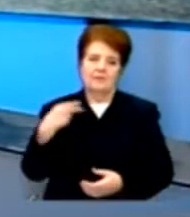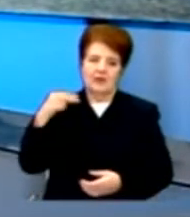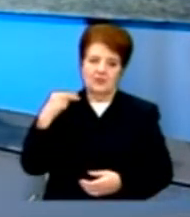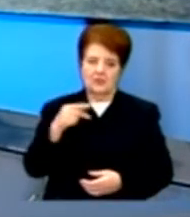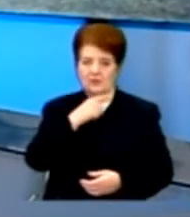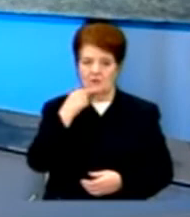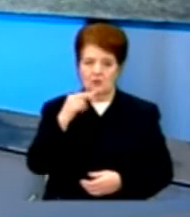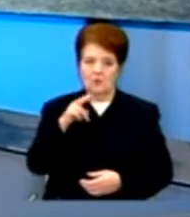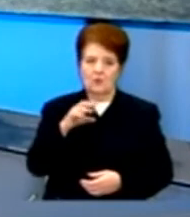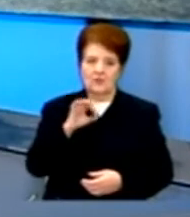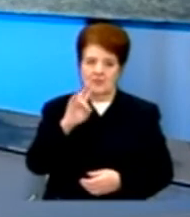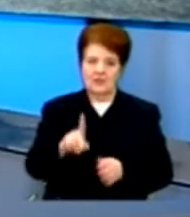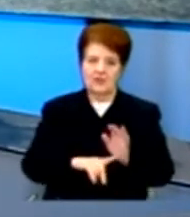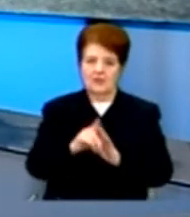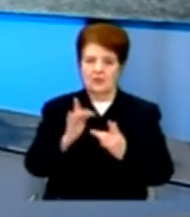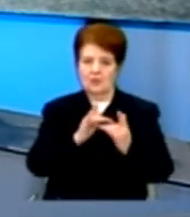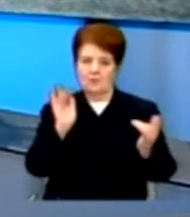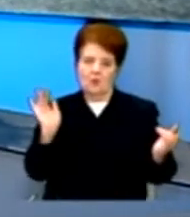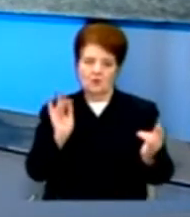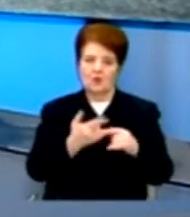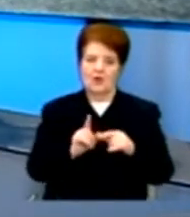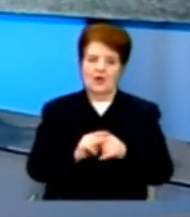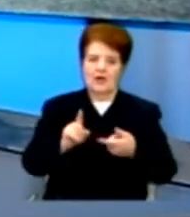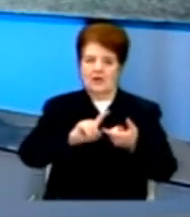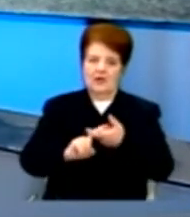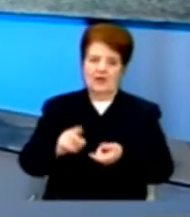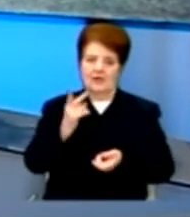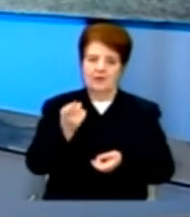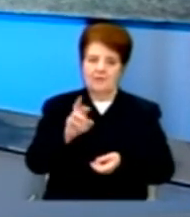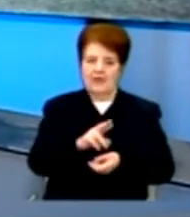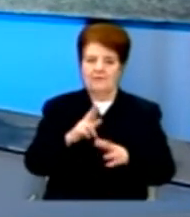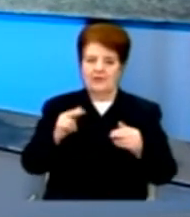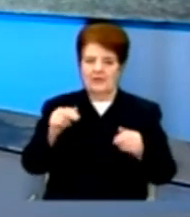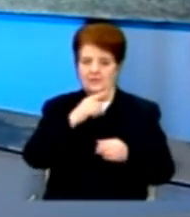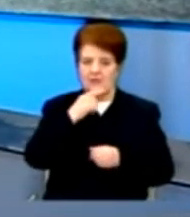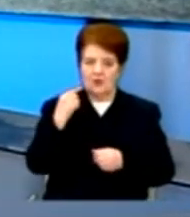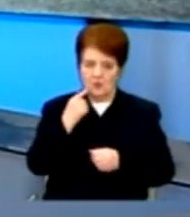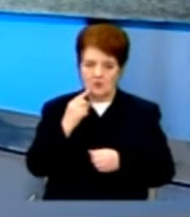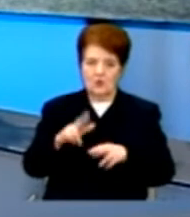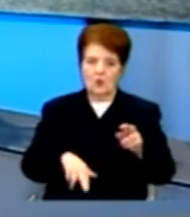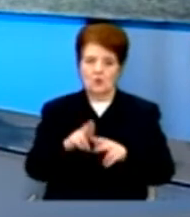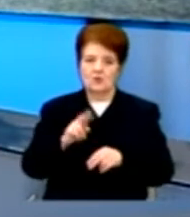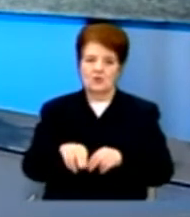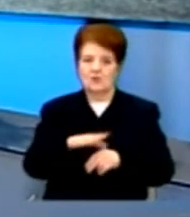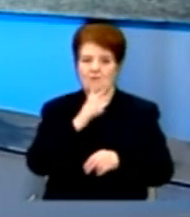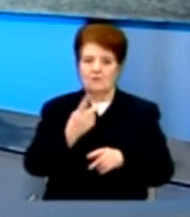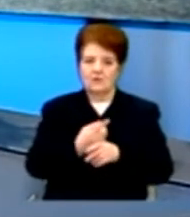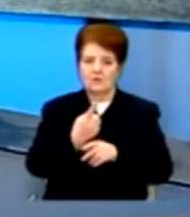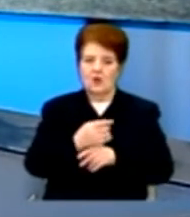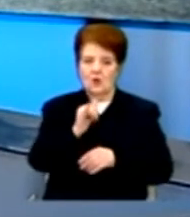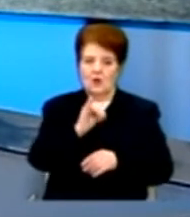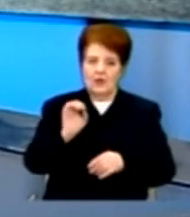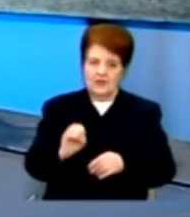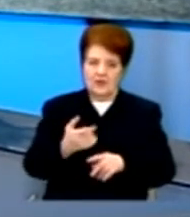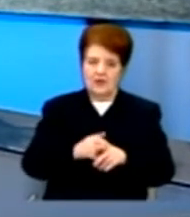Președintele rus Vladimir Putin a inaugurat podul feroviar care leagă peninsula Crimeea de Federația Rusă. Construcția a fost dur criticată de Uniunea